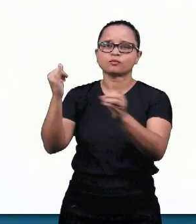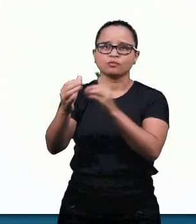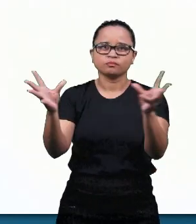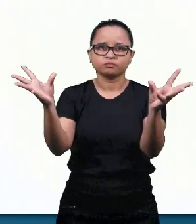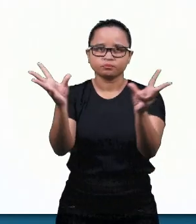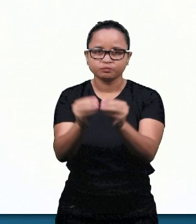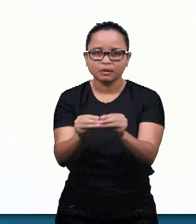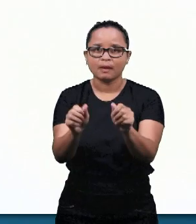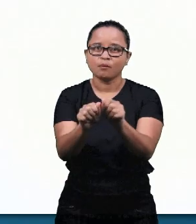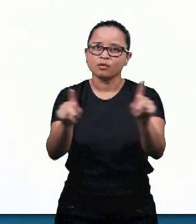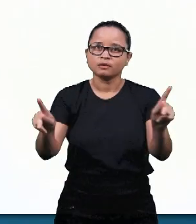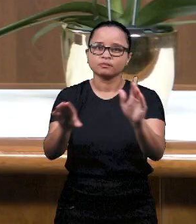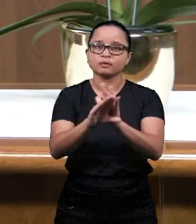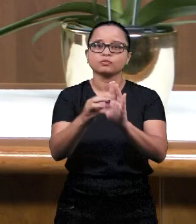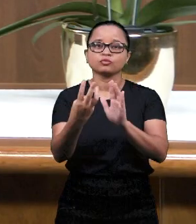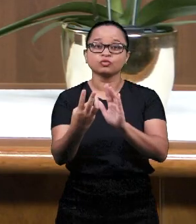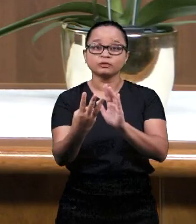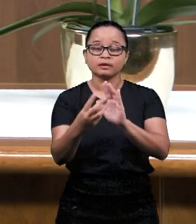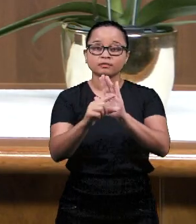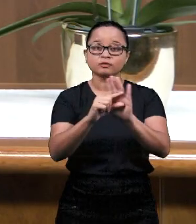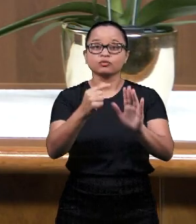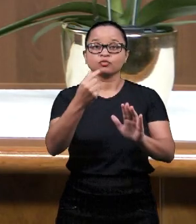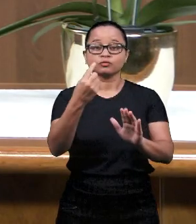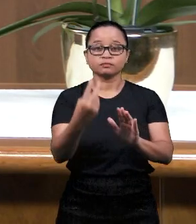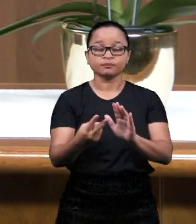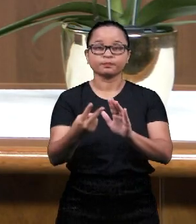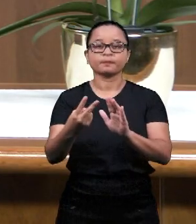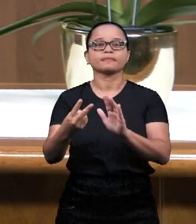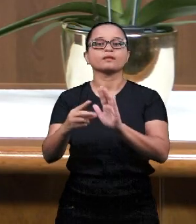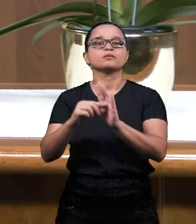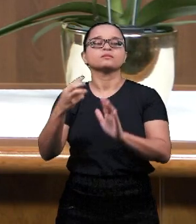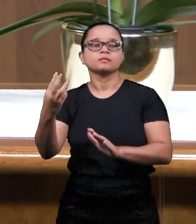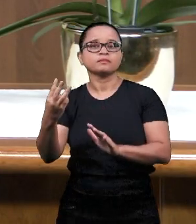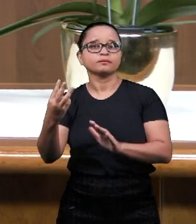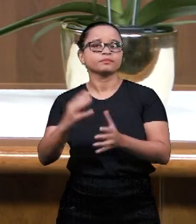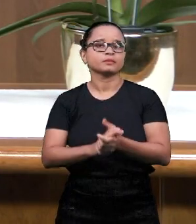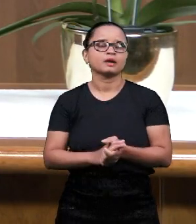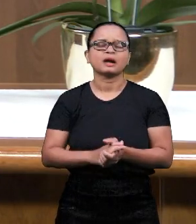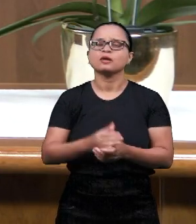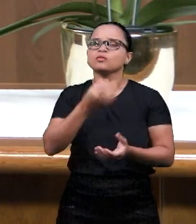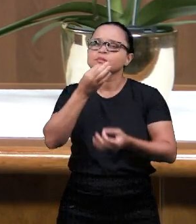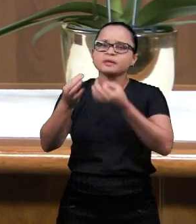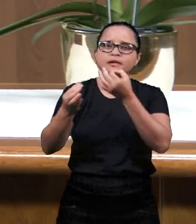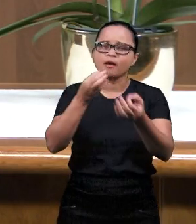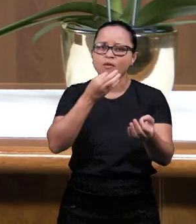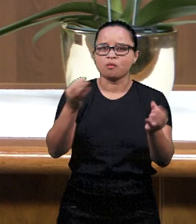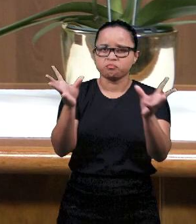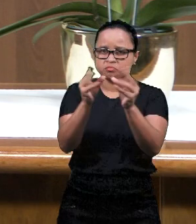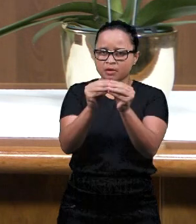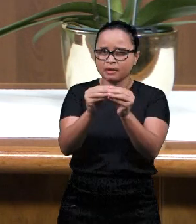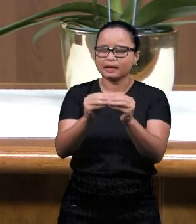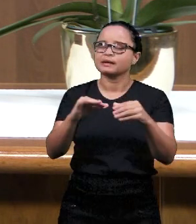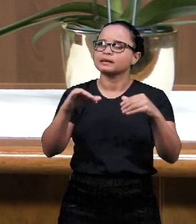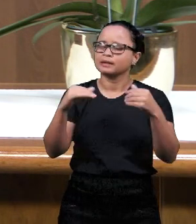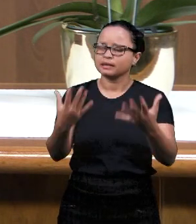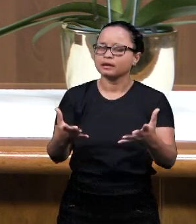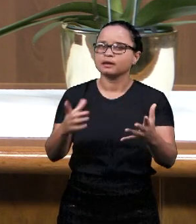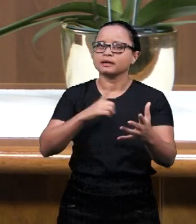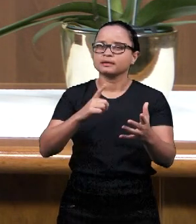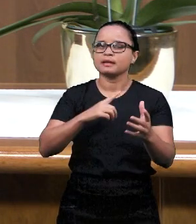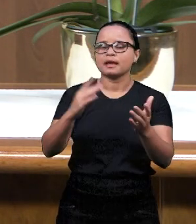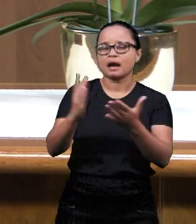basé sur le livre d'Apocalypse chapitre 3, versets 2 et 3. Dans ce commentaire, vous allez mettre en évidence